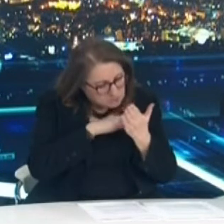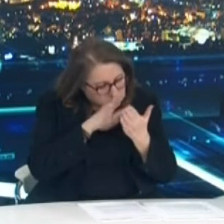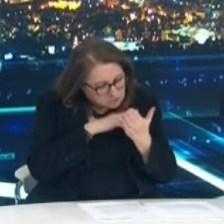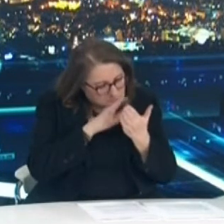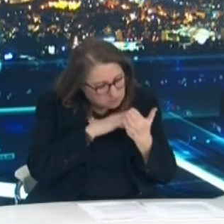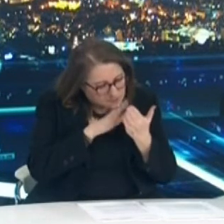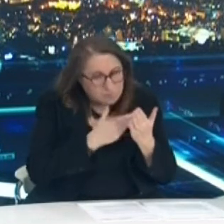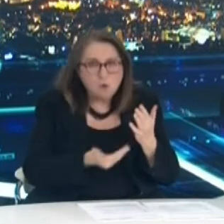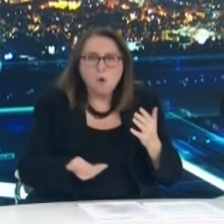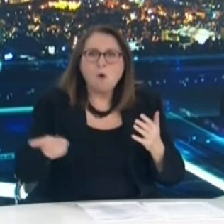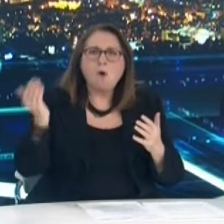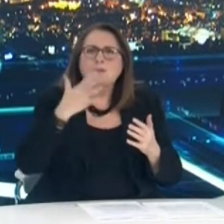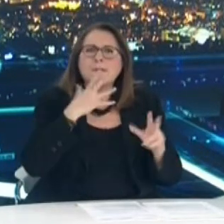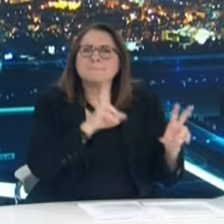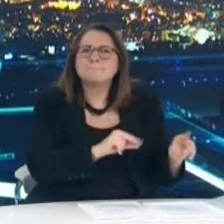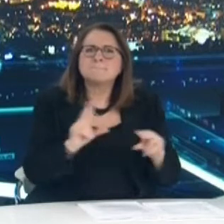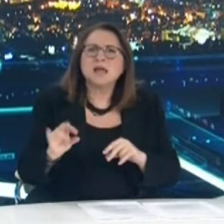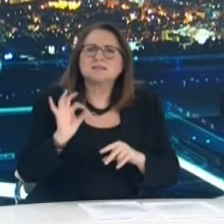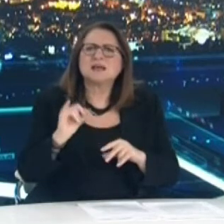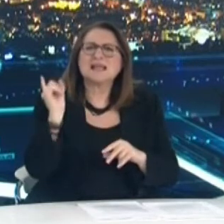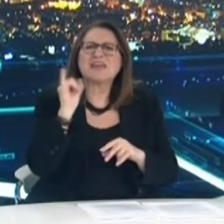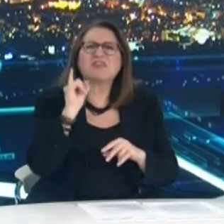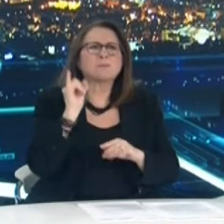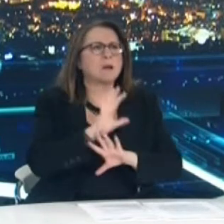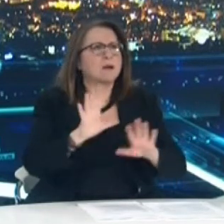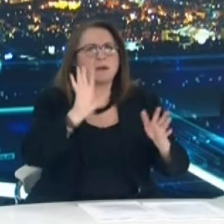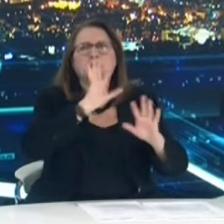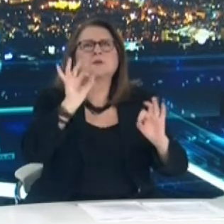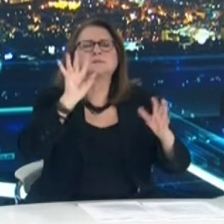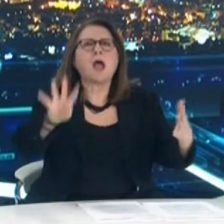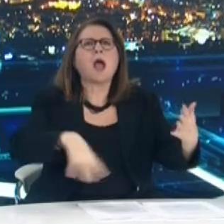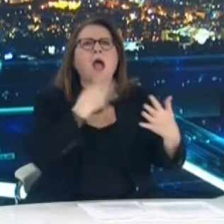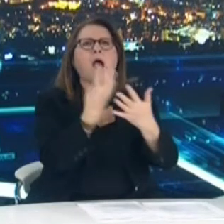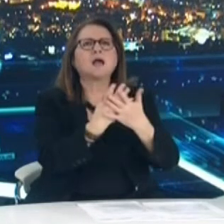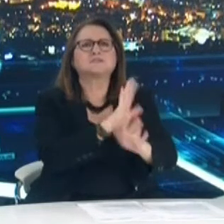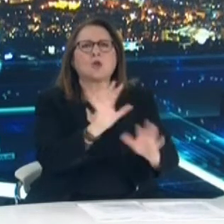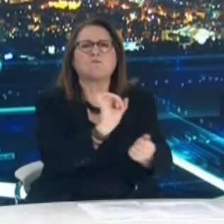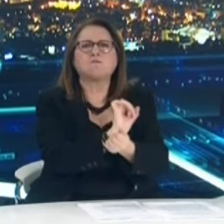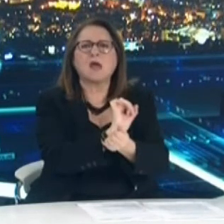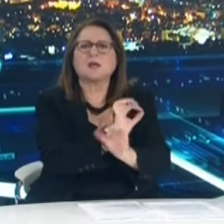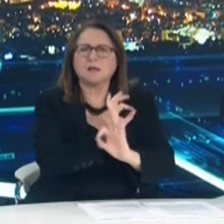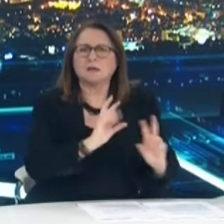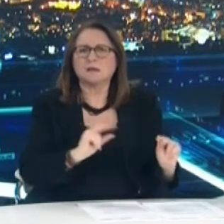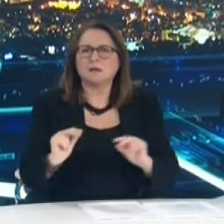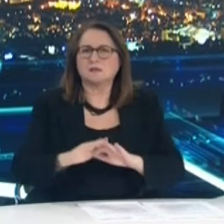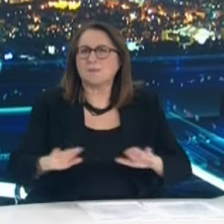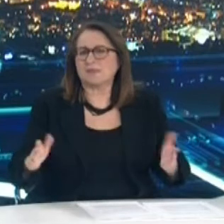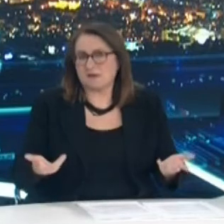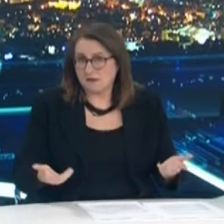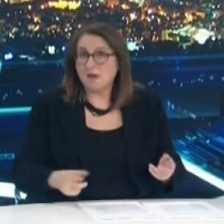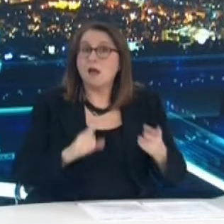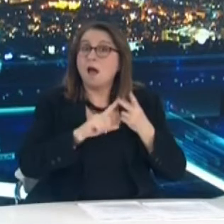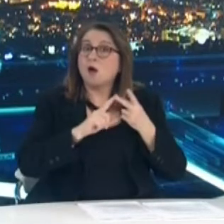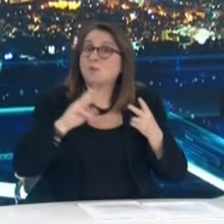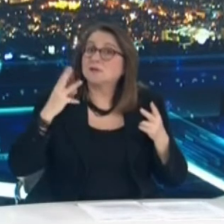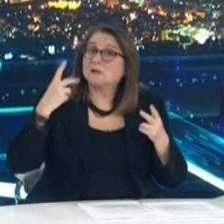Όλοι μας σκεφτόμαστε και τα παιδιά του λυκείου, που έχουν παραμείνει εκτός σχολείου περισσότερο από όλες τις άλλες εκπαιδευτικές βαθμίδες, σε κρίσιμες για τη ζωή